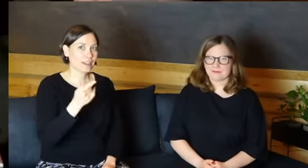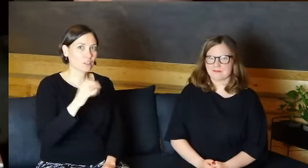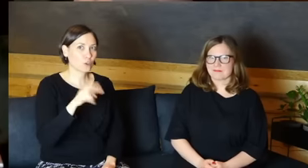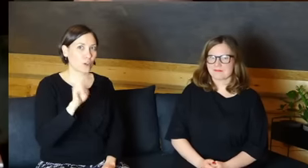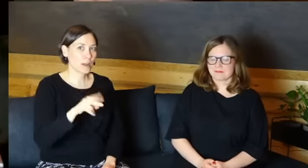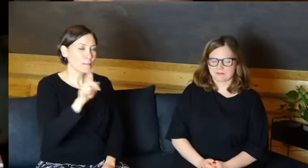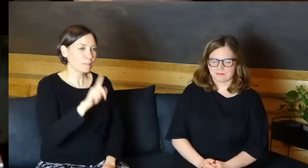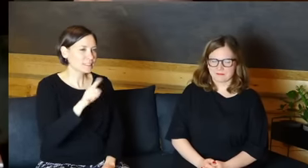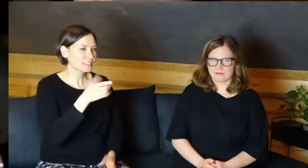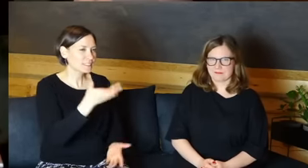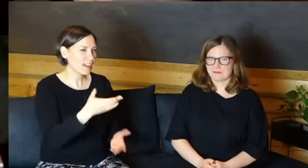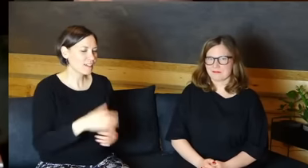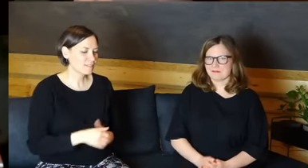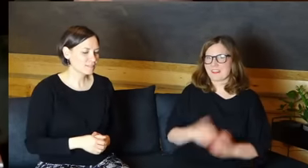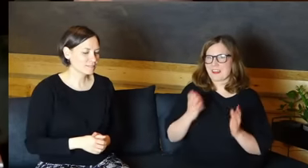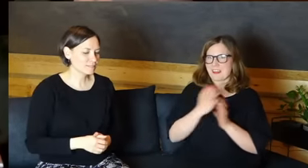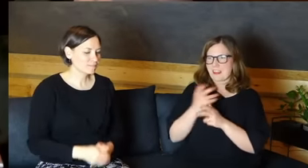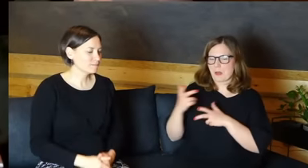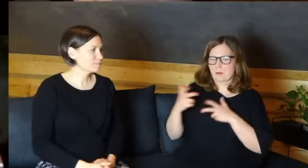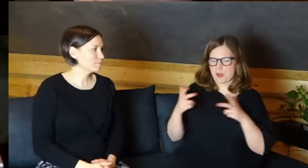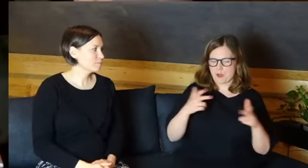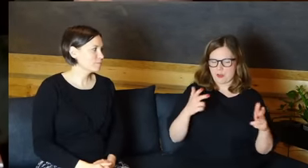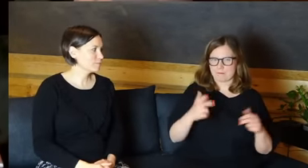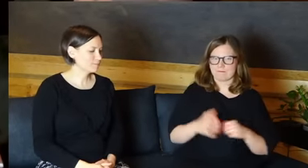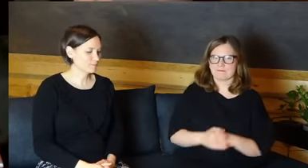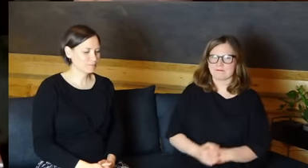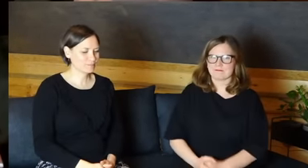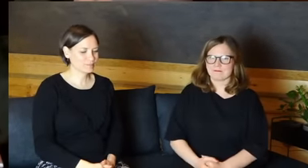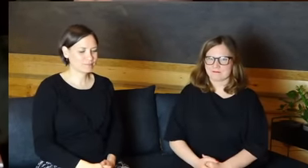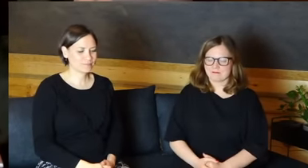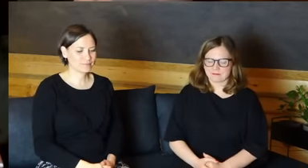Ilmajoella. Täällä painijoiden ja pesäpalloilijoiden kunnossa.